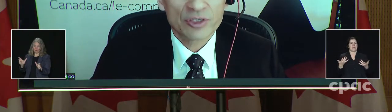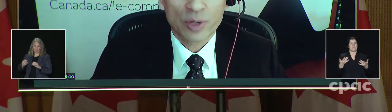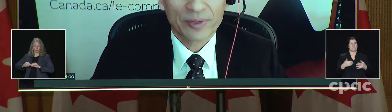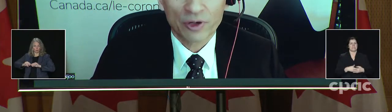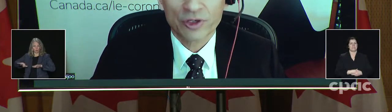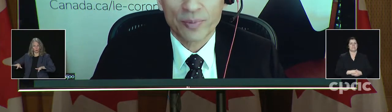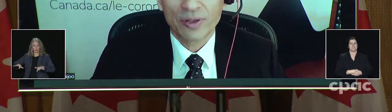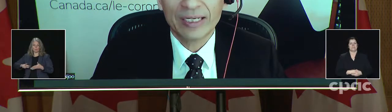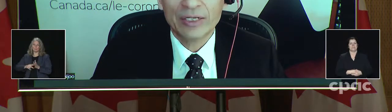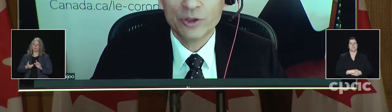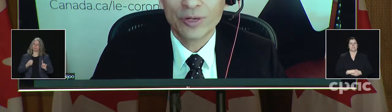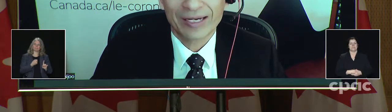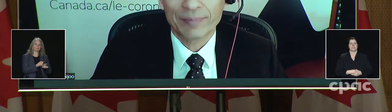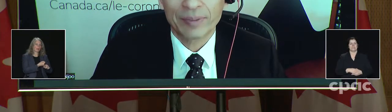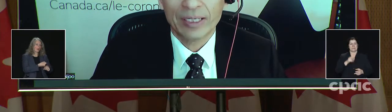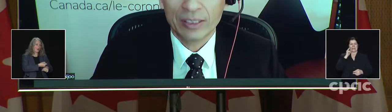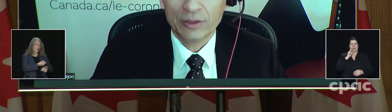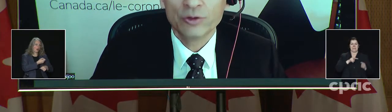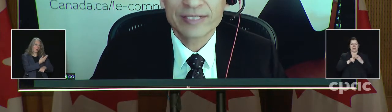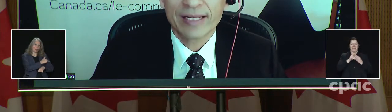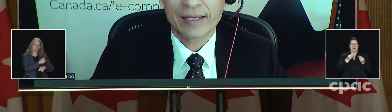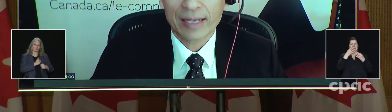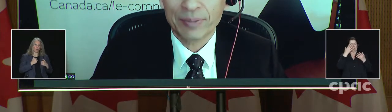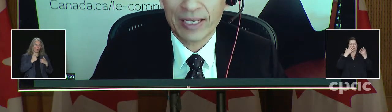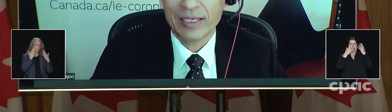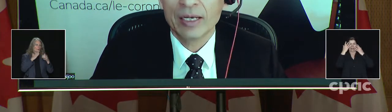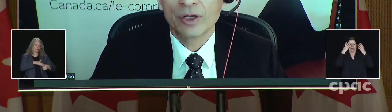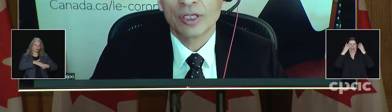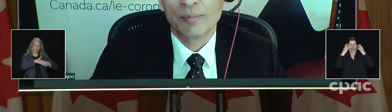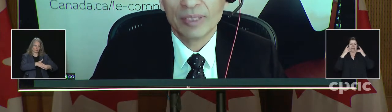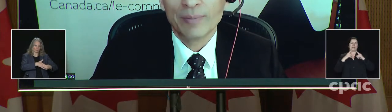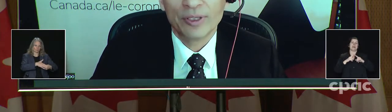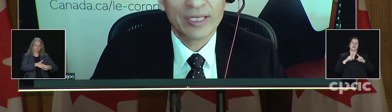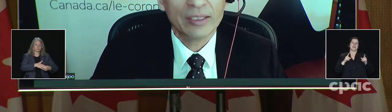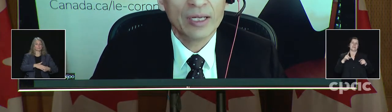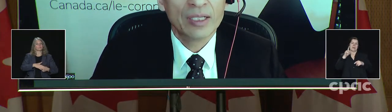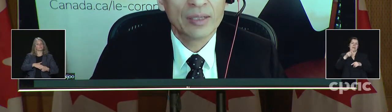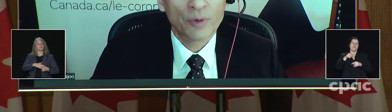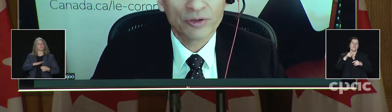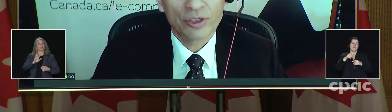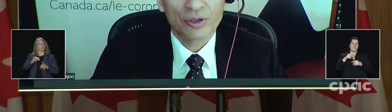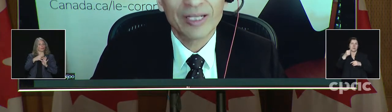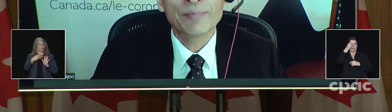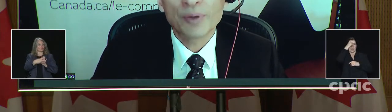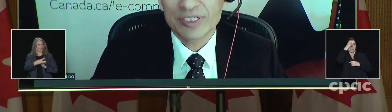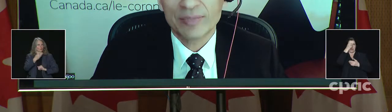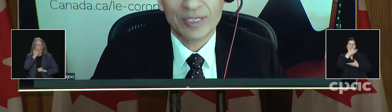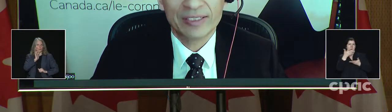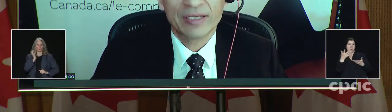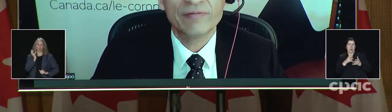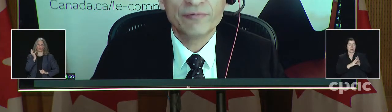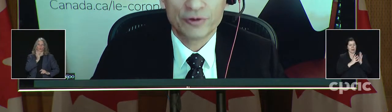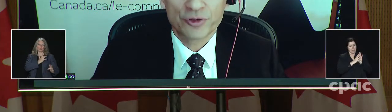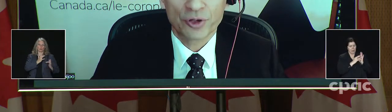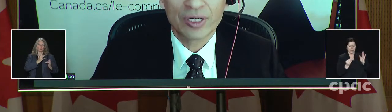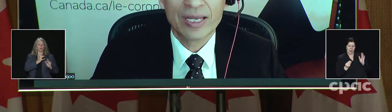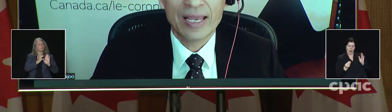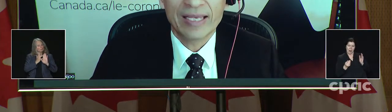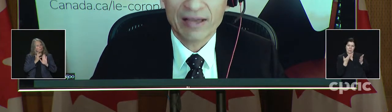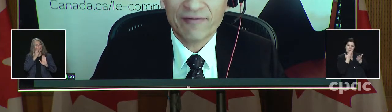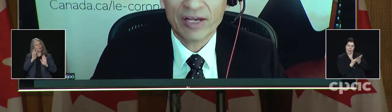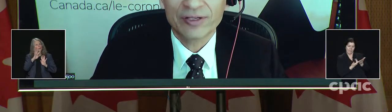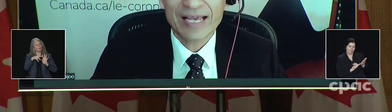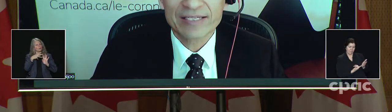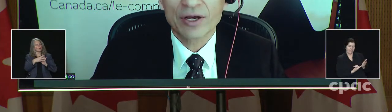provision soit préoccupante, il nous est rappelé que les modèles ne montrent que les possibilités futures